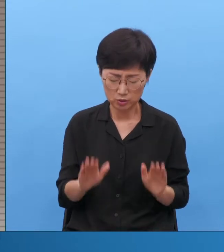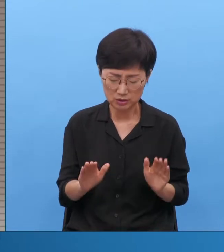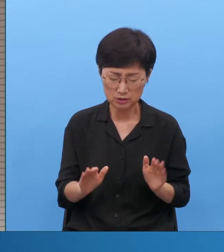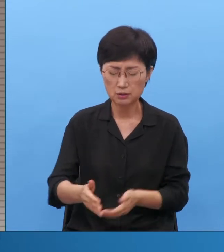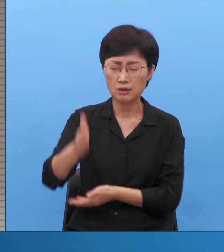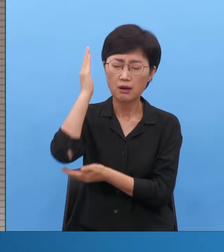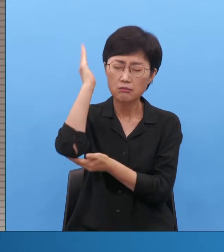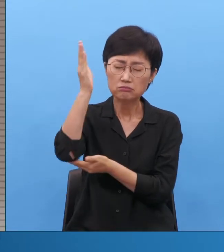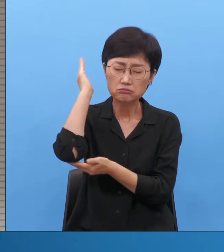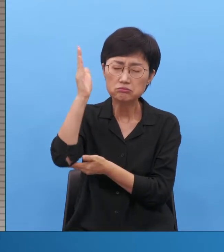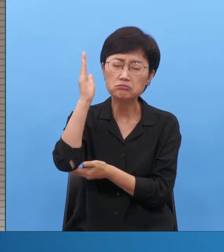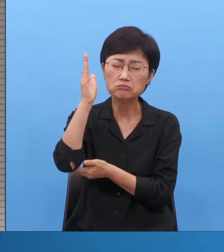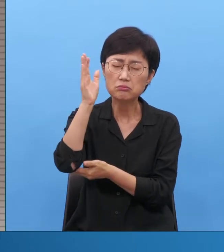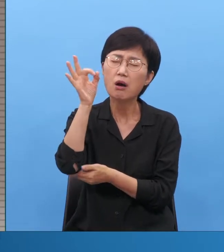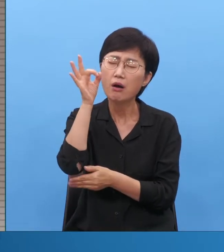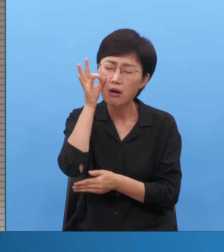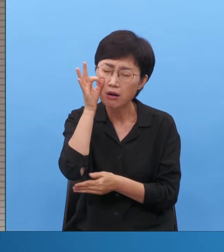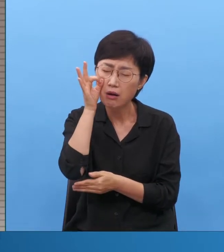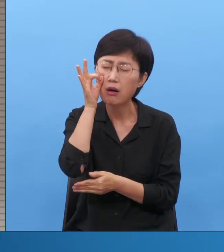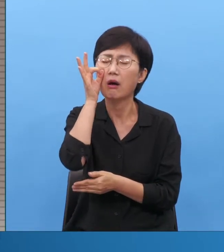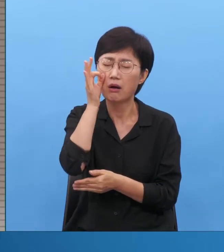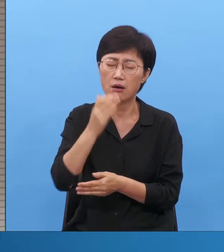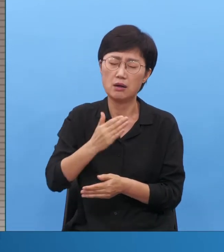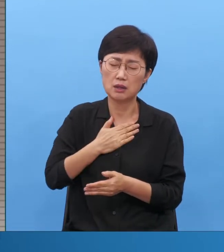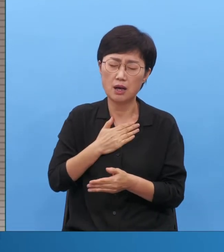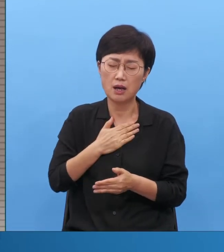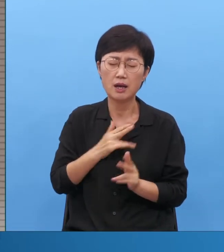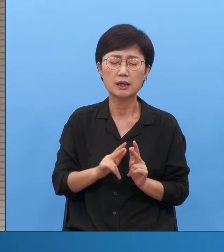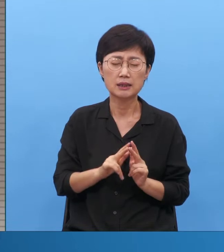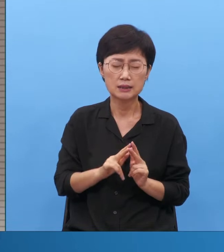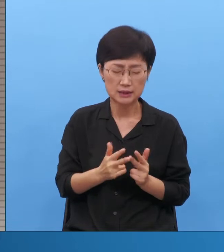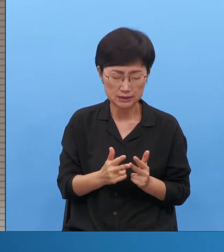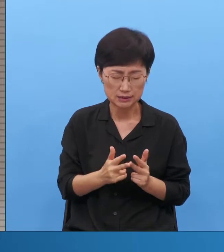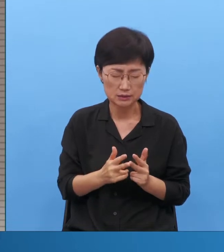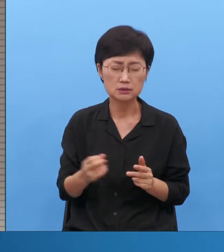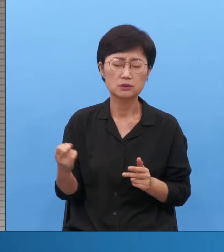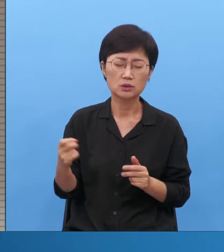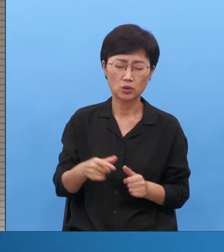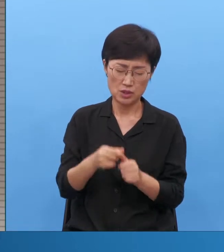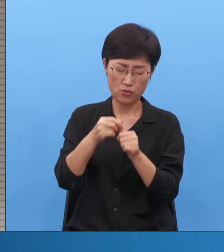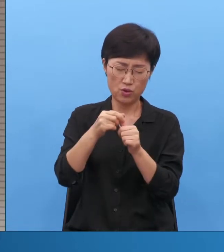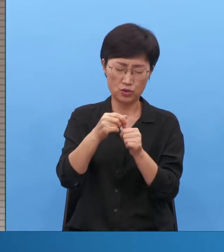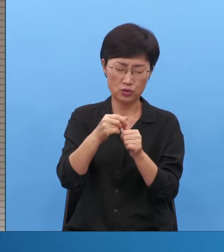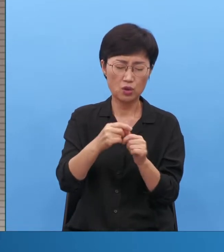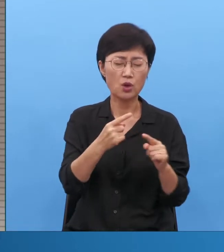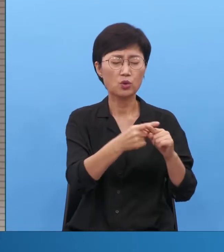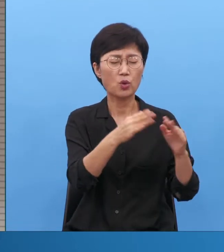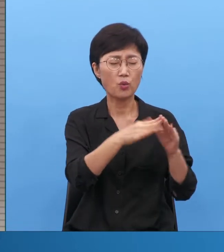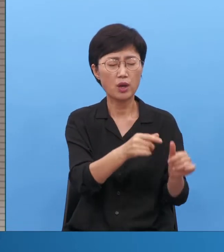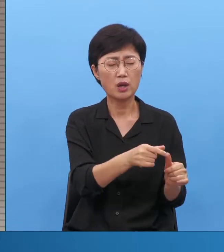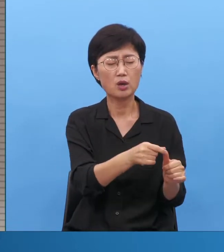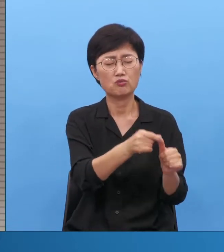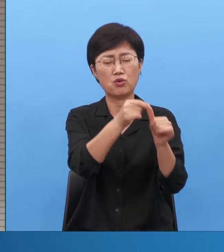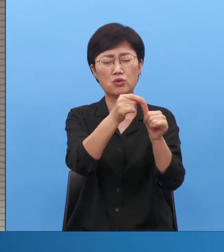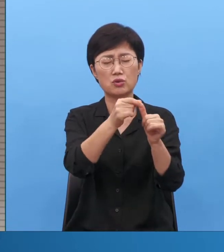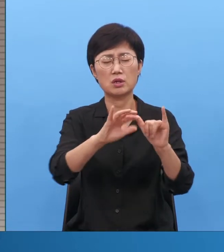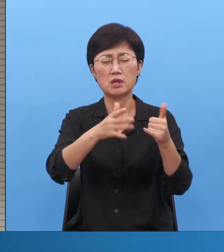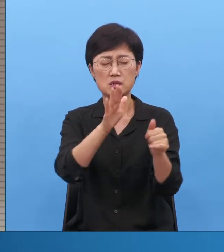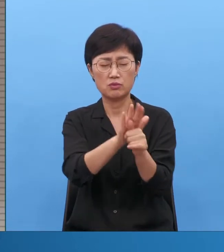말씀을 통하여 나 자신과 교회와 세상을 살리는 진정한 기도가 시작되는 한 주간이